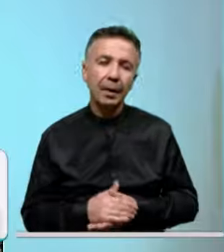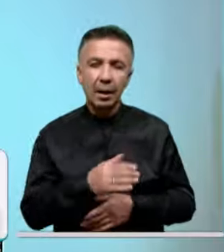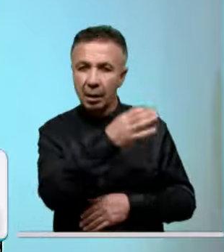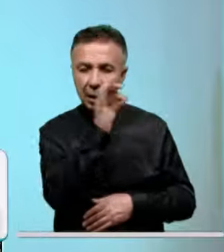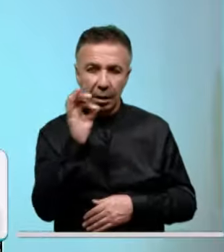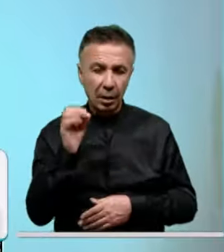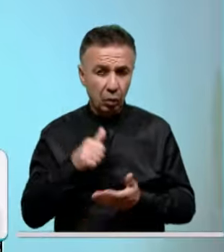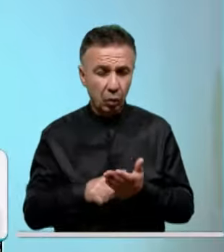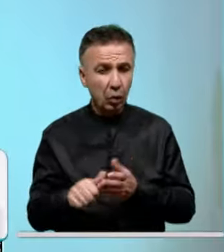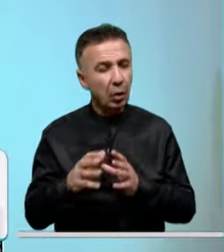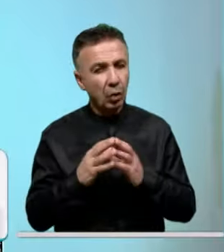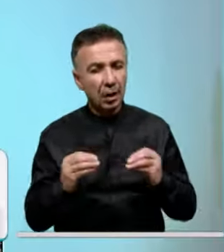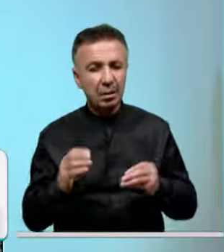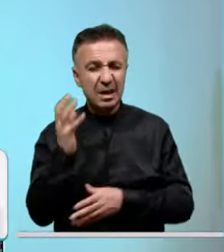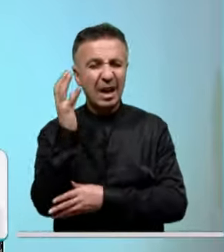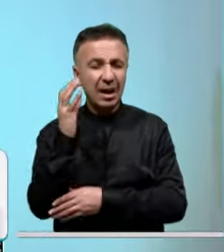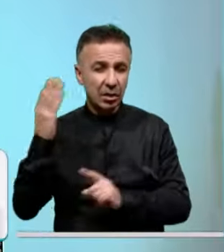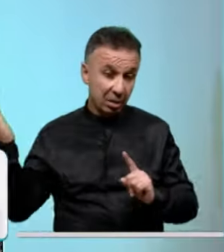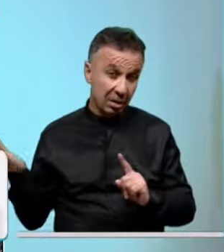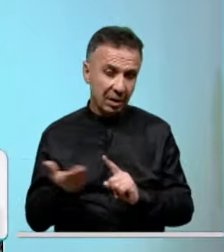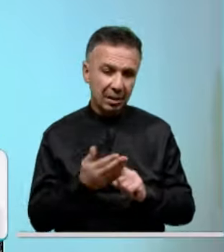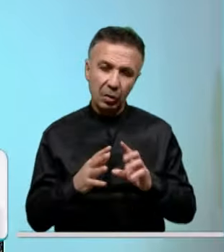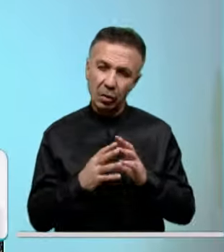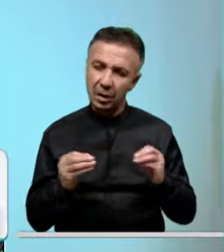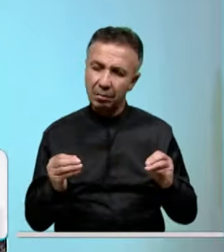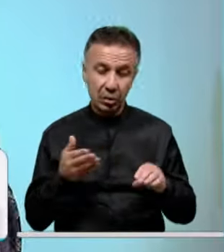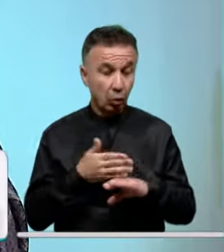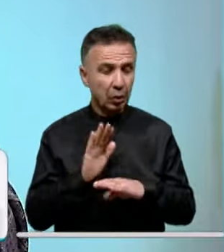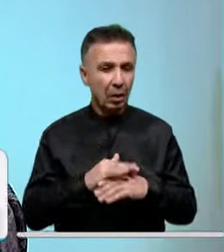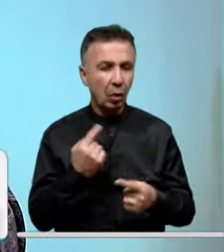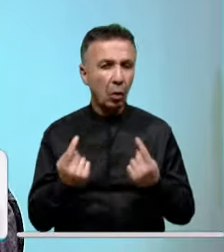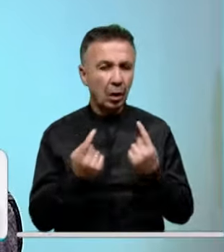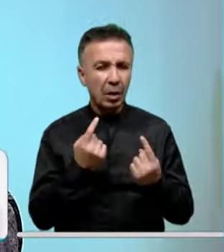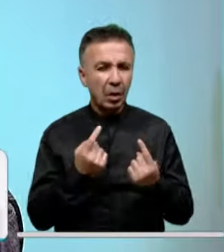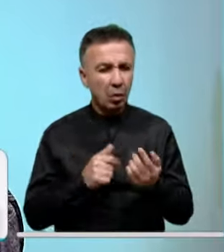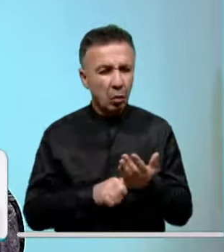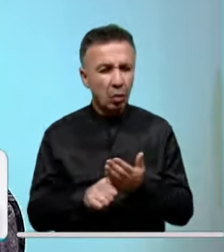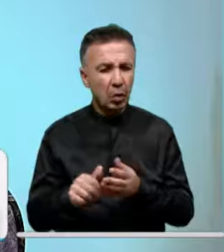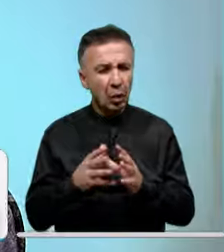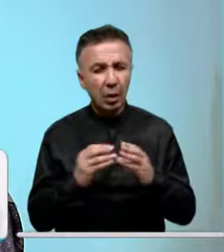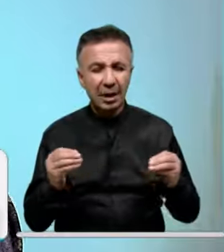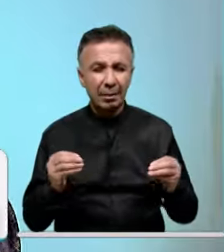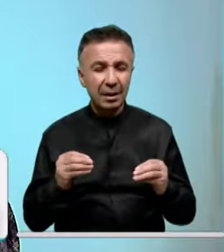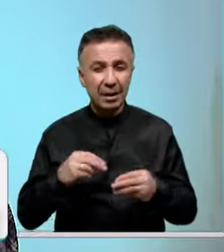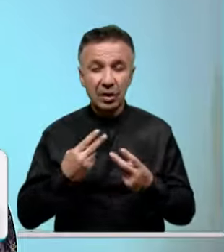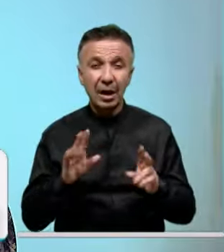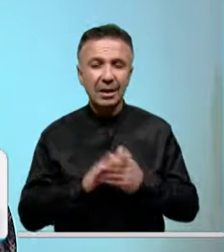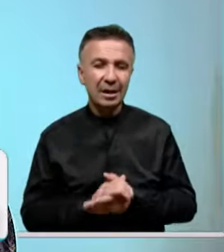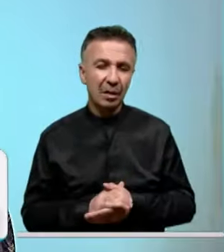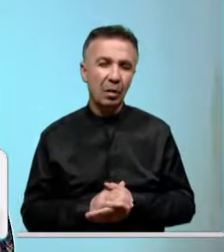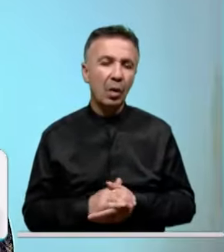Yeşilliğin bütünüyle yok edilmesi, ağacın kesilmesi, yok edilmesi, otların bütünüyle yok edilmesi caiz değil. Onların